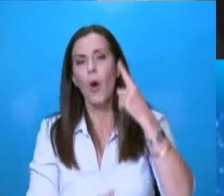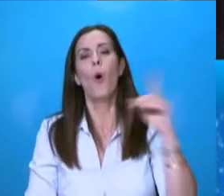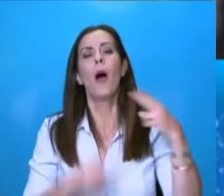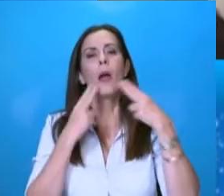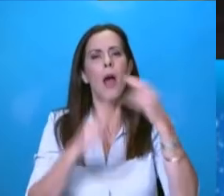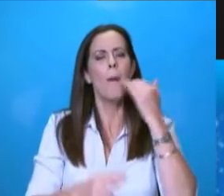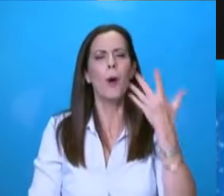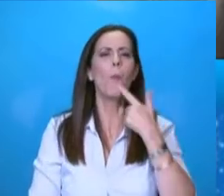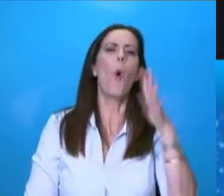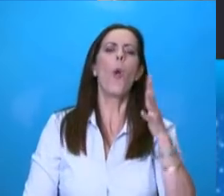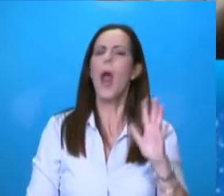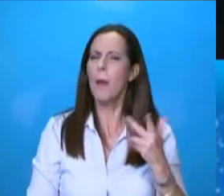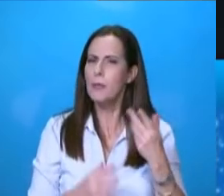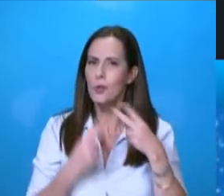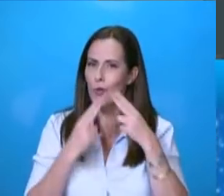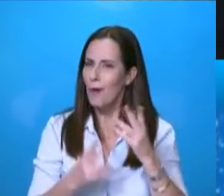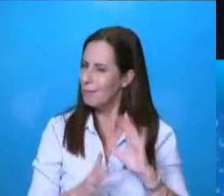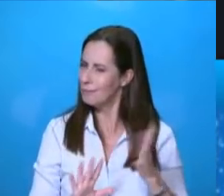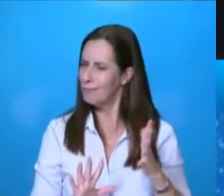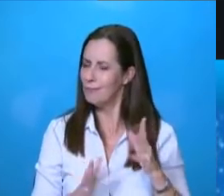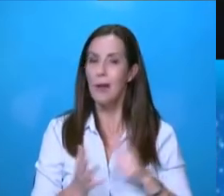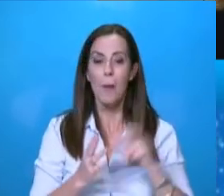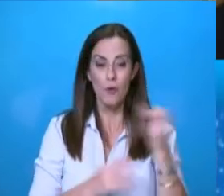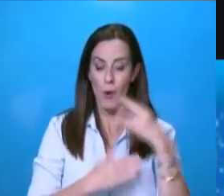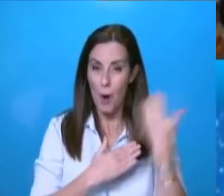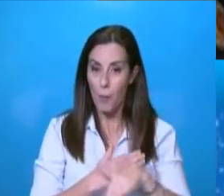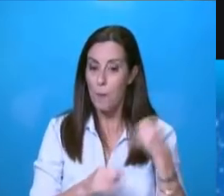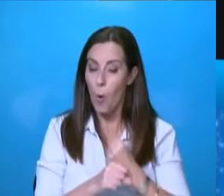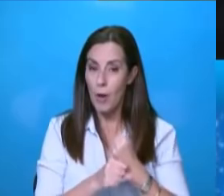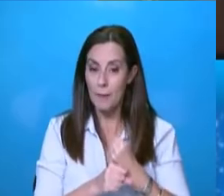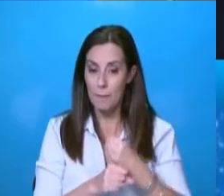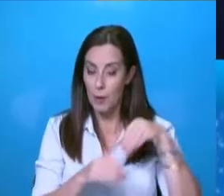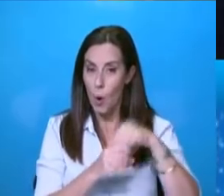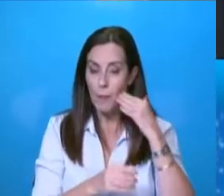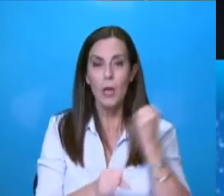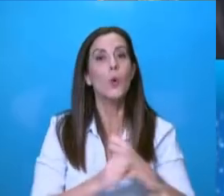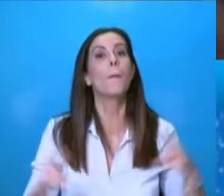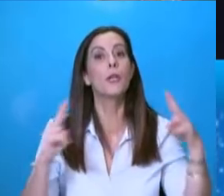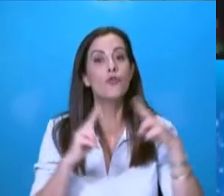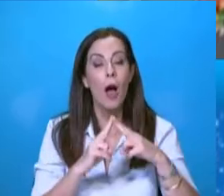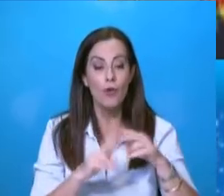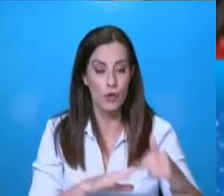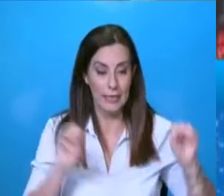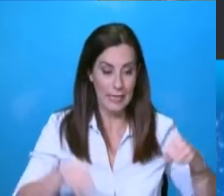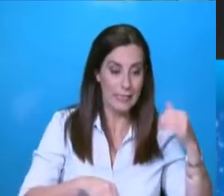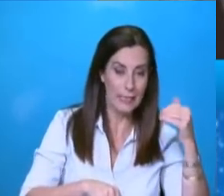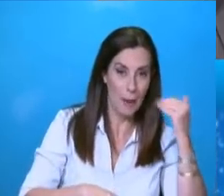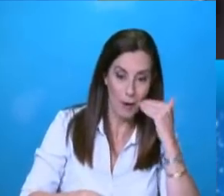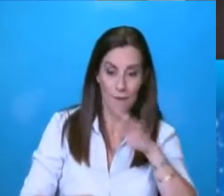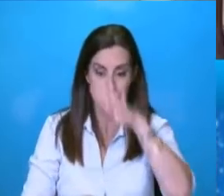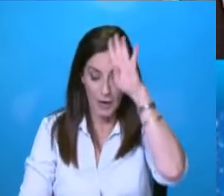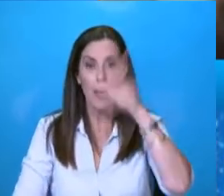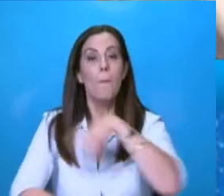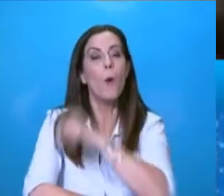למה זה כל כך דרמטי? כי למעשה, בשבועיים האחרונים פועלים בבית הלבן לקיום פגישה של רוחני עם טראמפ במהלך עצרת האום בניו